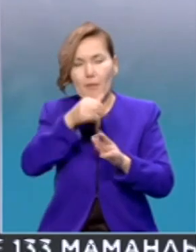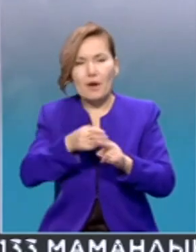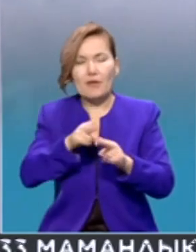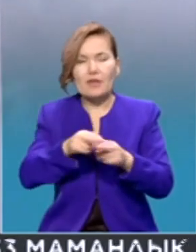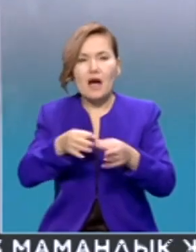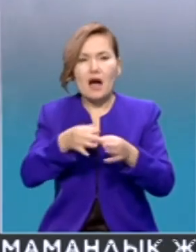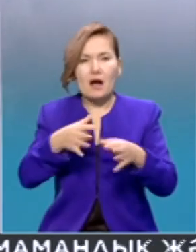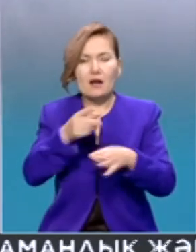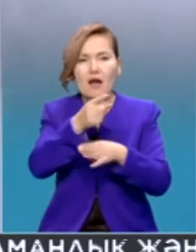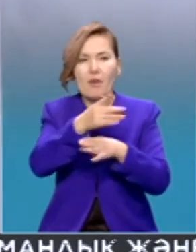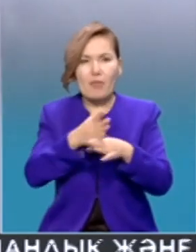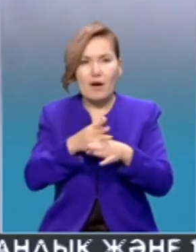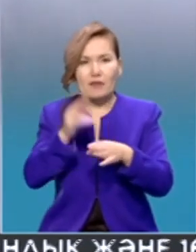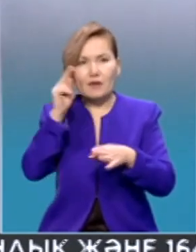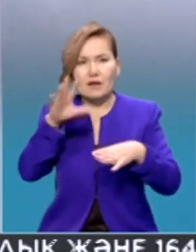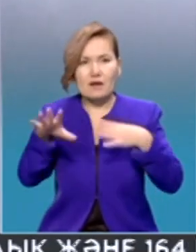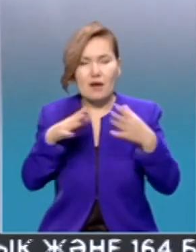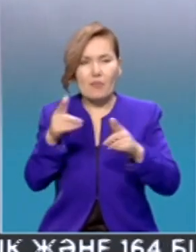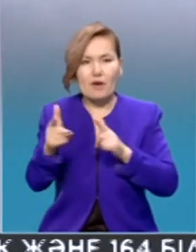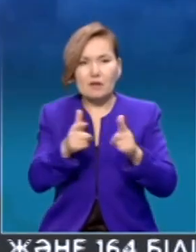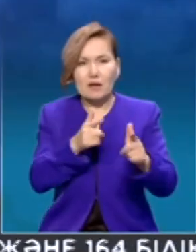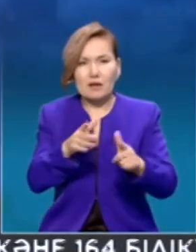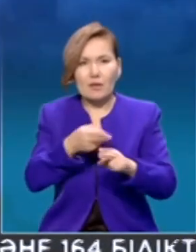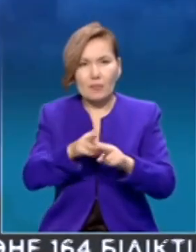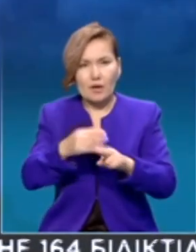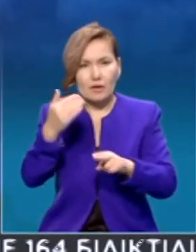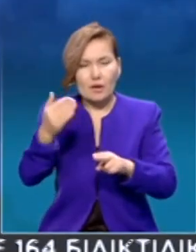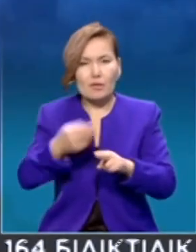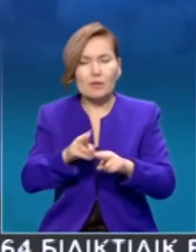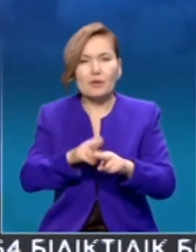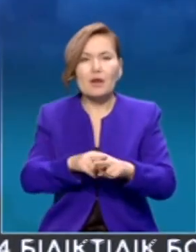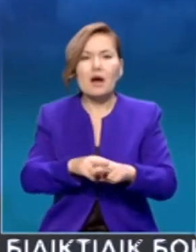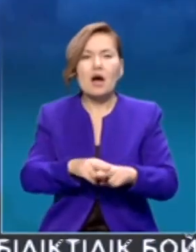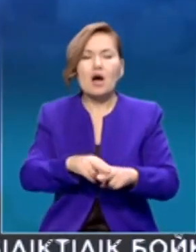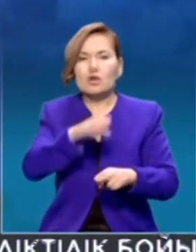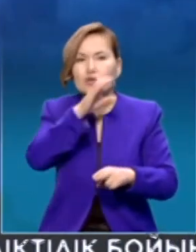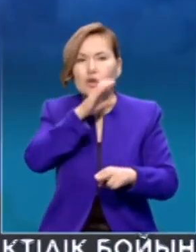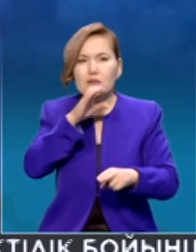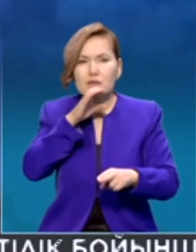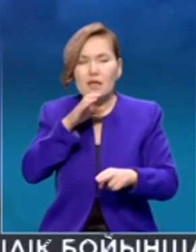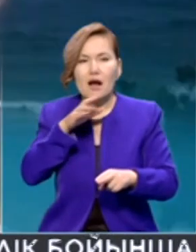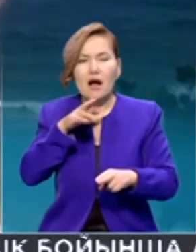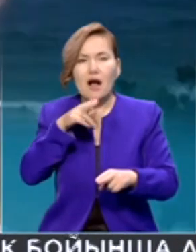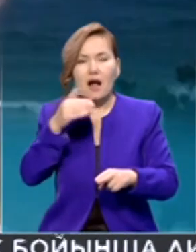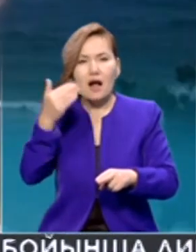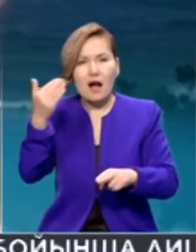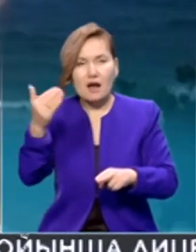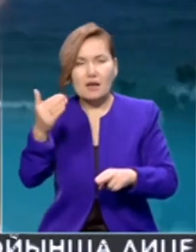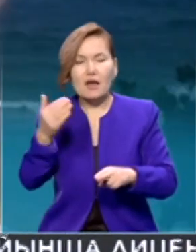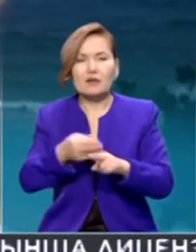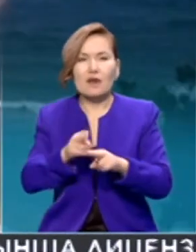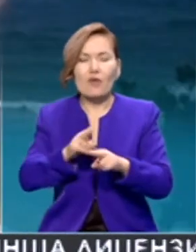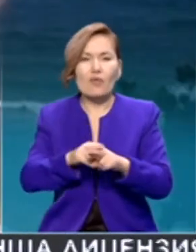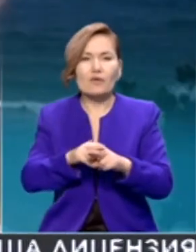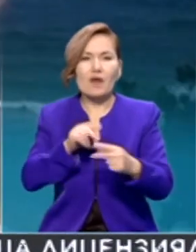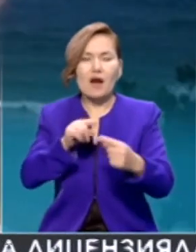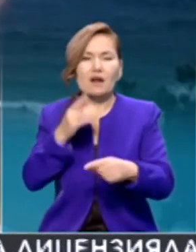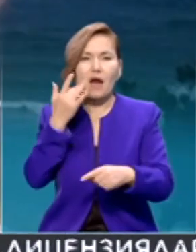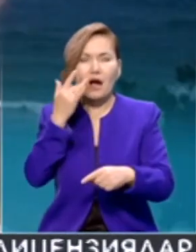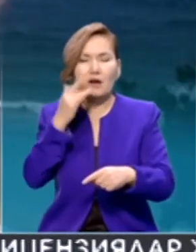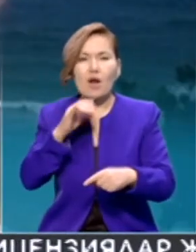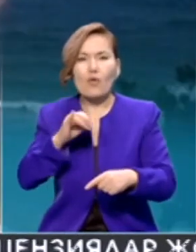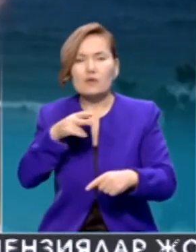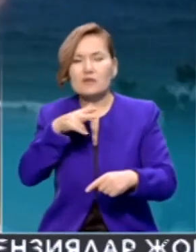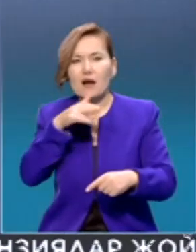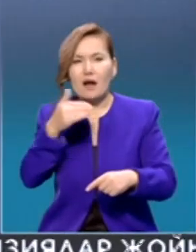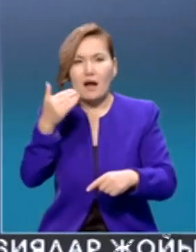сынауға техникалық дайындықты толық аяқтап отыр. Айта кетсек, бірер күн бұрын солтүстік Корея ақш пен оңтүстік Кореядан аймақта кең ауқымда